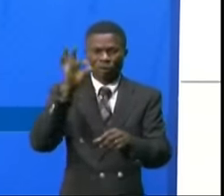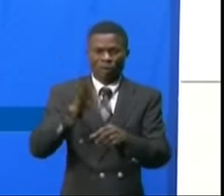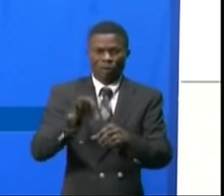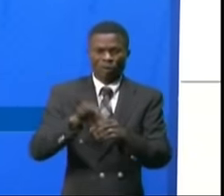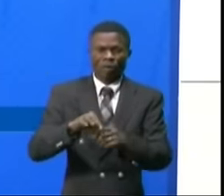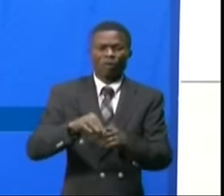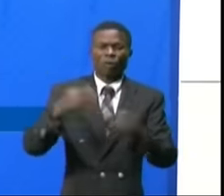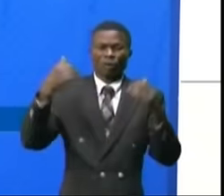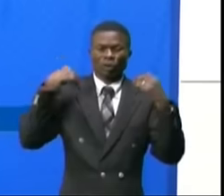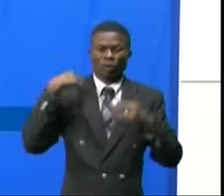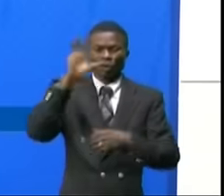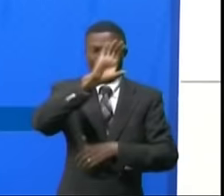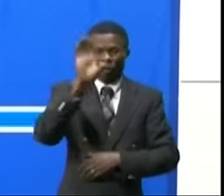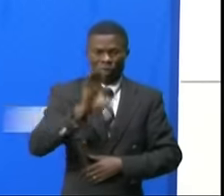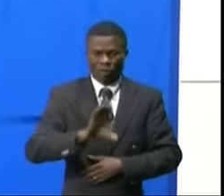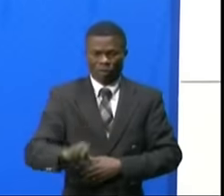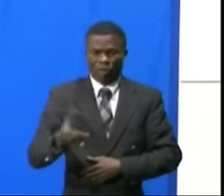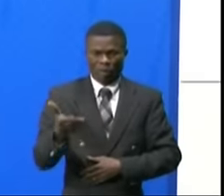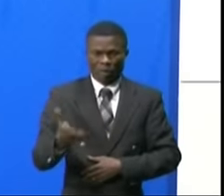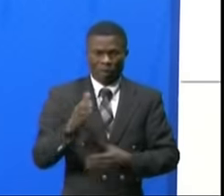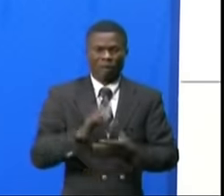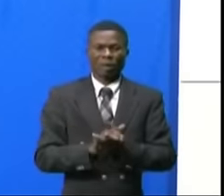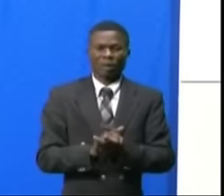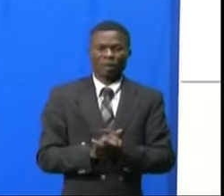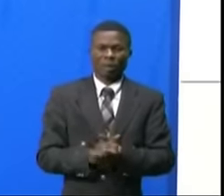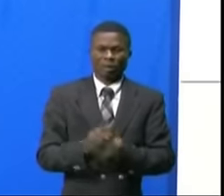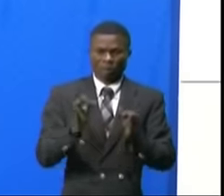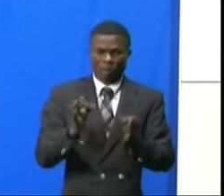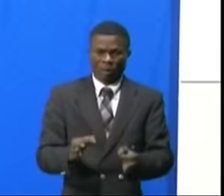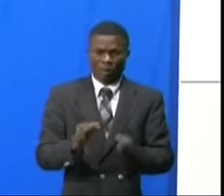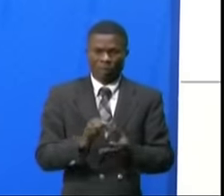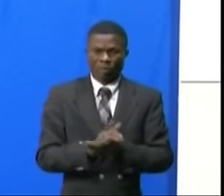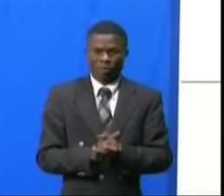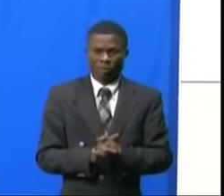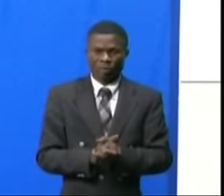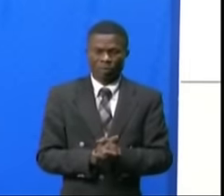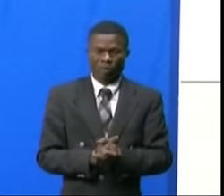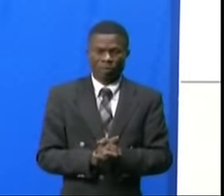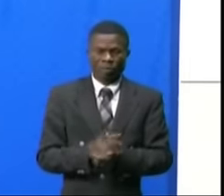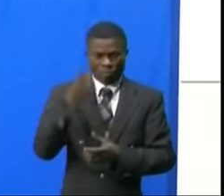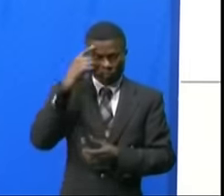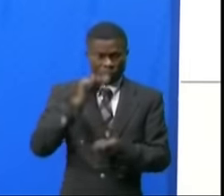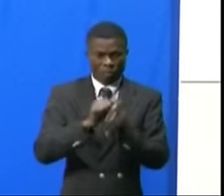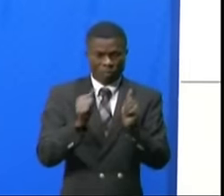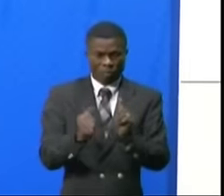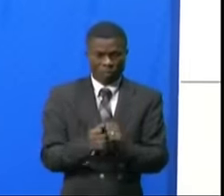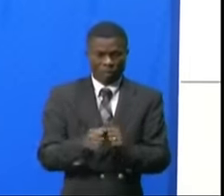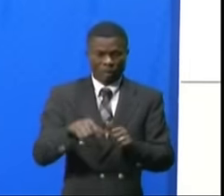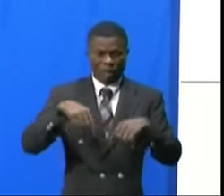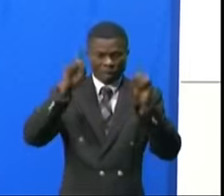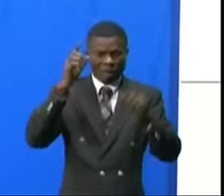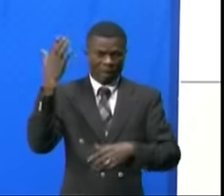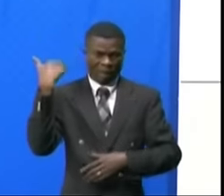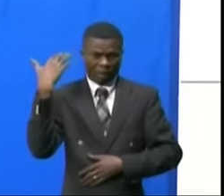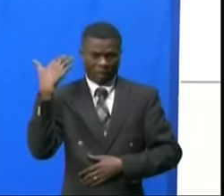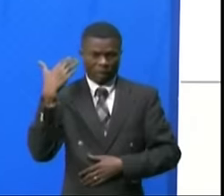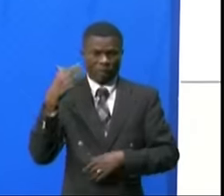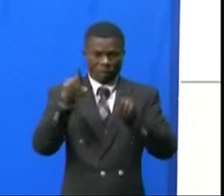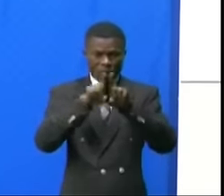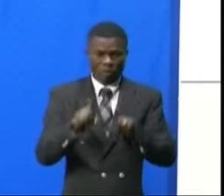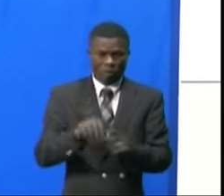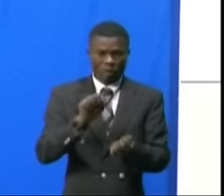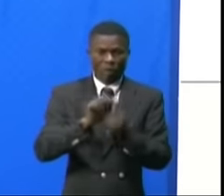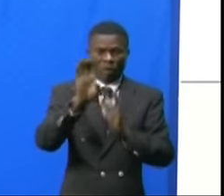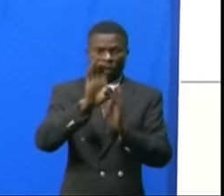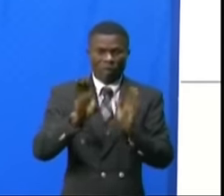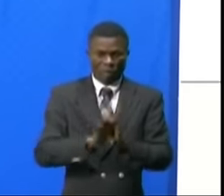conséquences par rapport au poids démographique de nos électeurs, par rapport au temps que cela peut prendre et par rapport aux